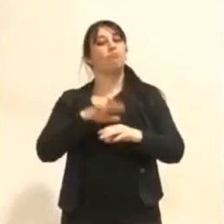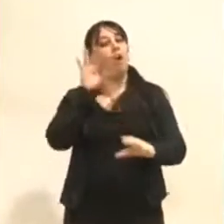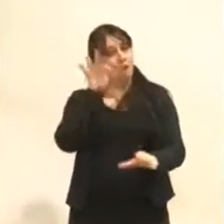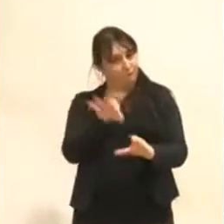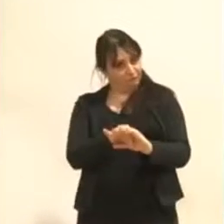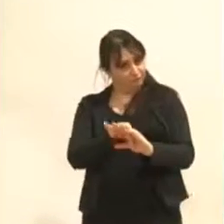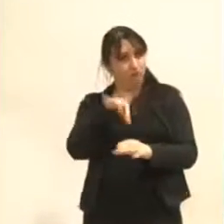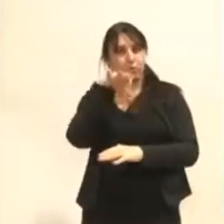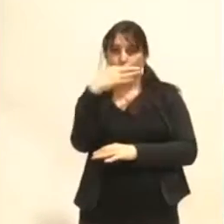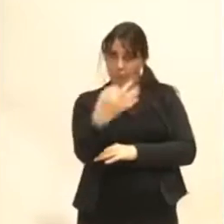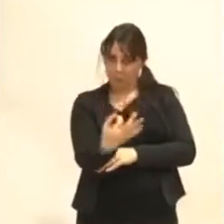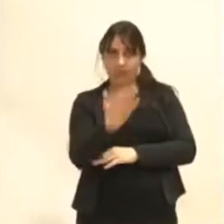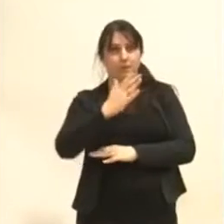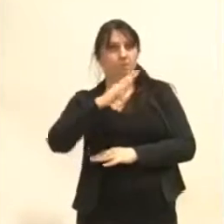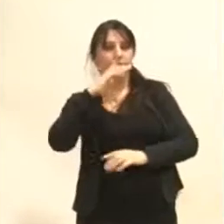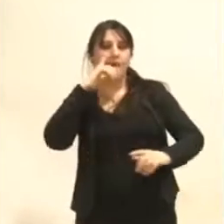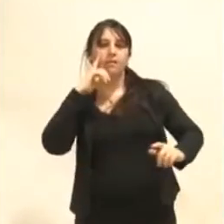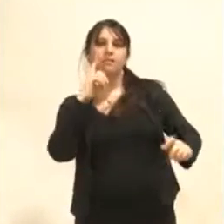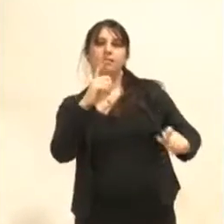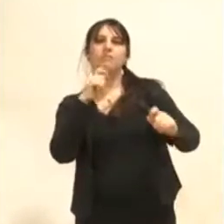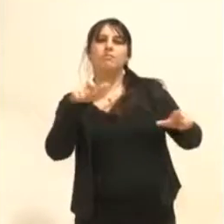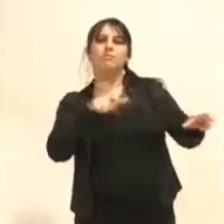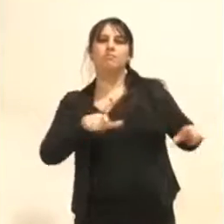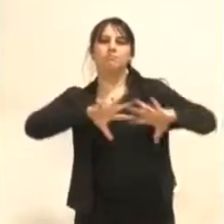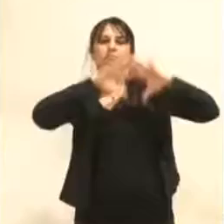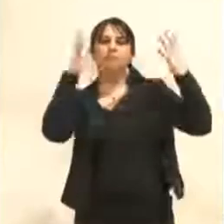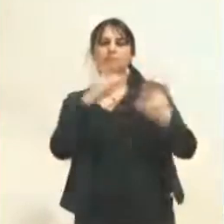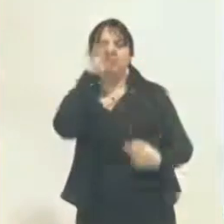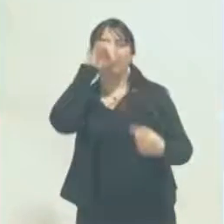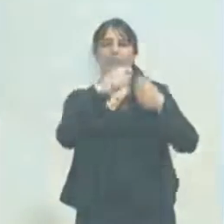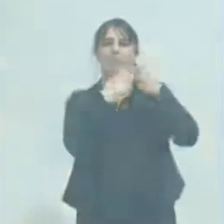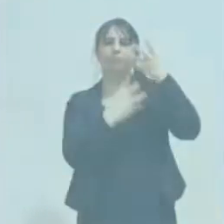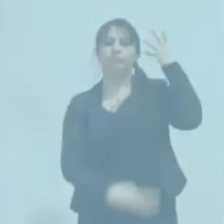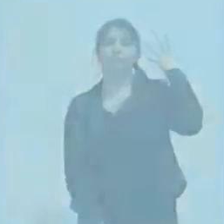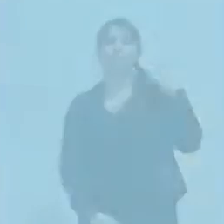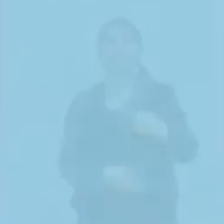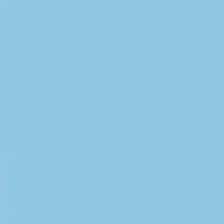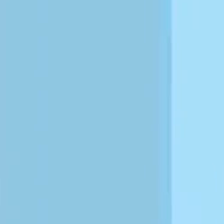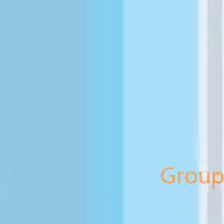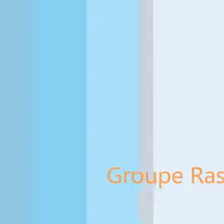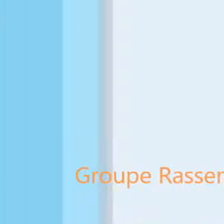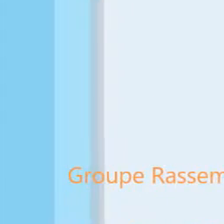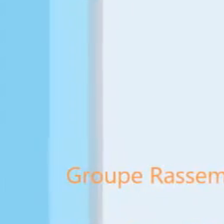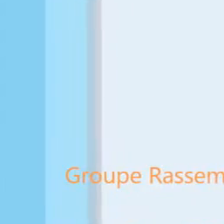voterons donc cette délibération tout en restant vigilants sur l'ensemble des points abordés. Merci.